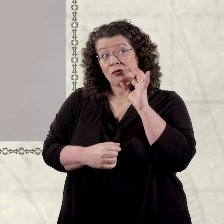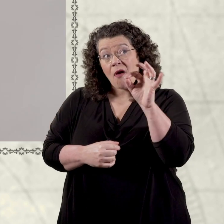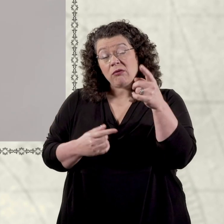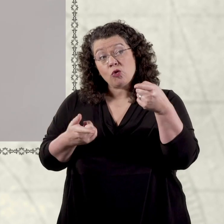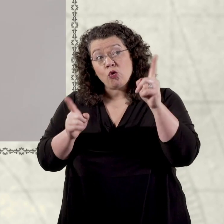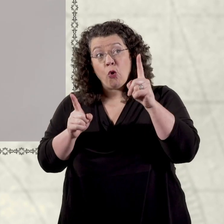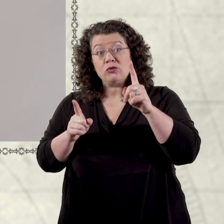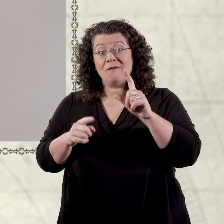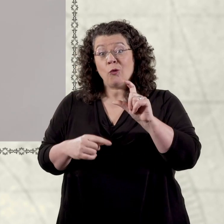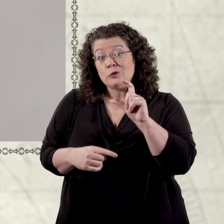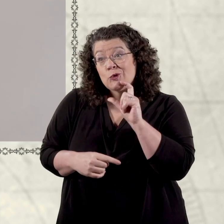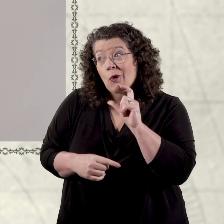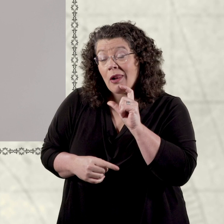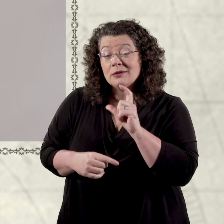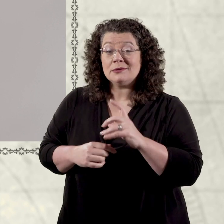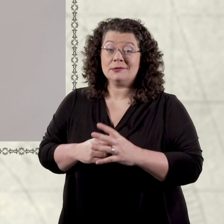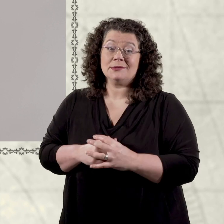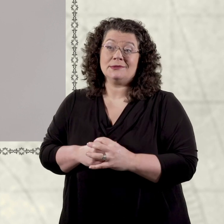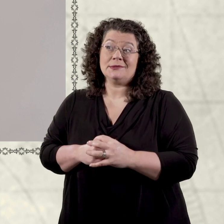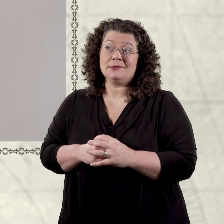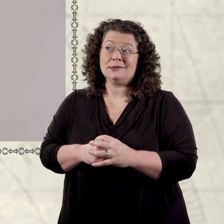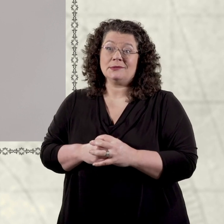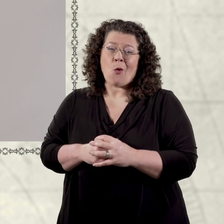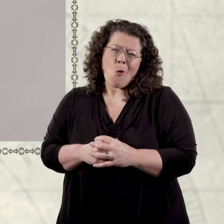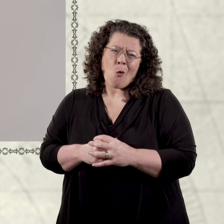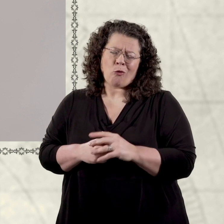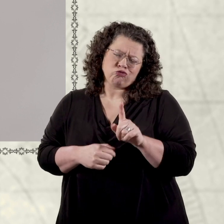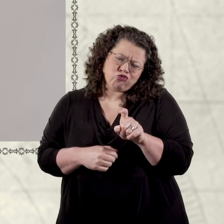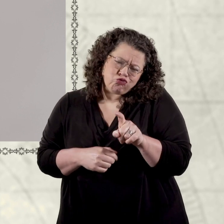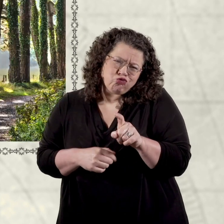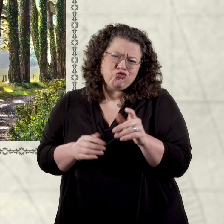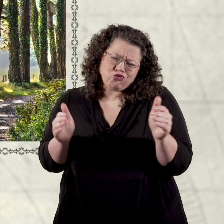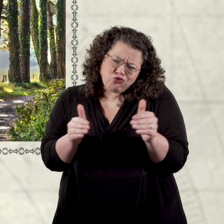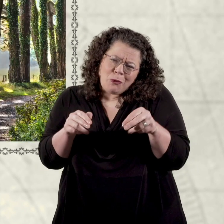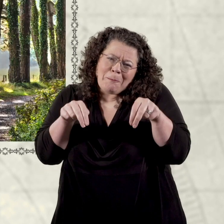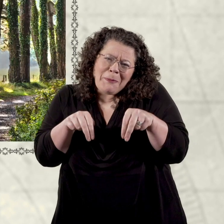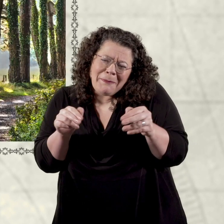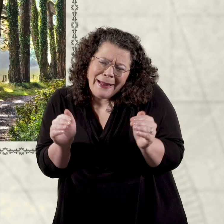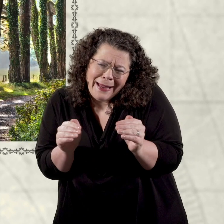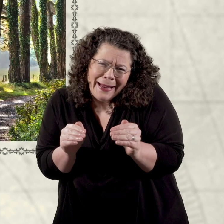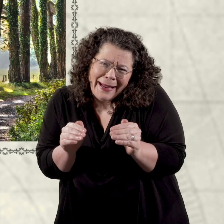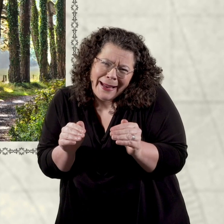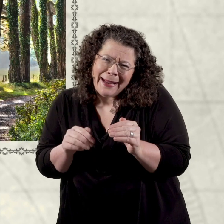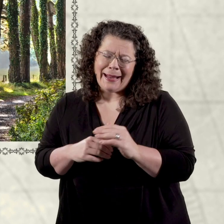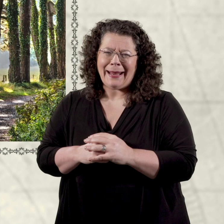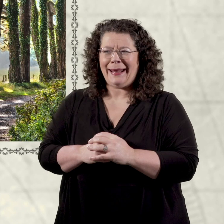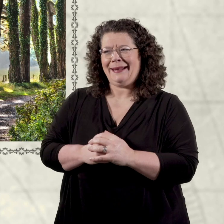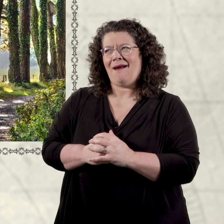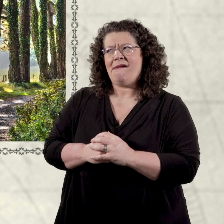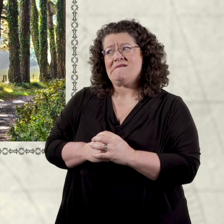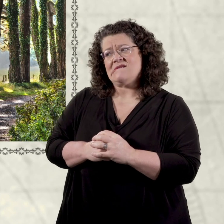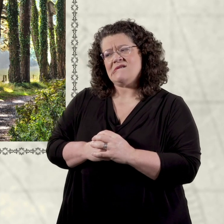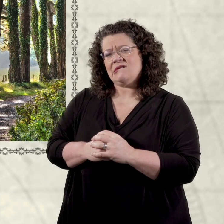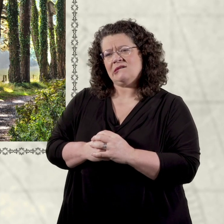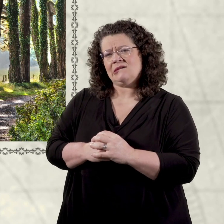Neu gi bach anwes hollol ciwt. Ond na, dim fel na mae Duw yn gweithio, ac o'n i'n gwybod fod